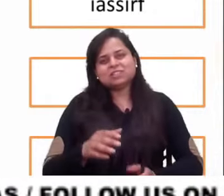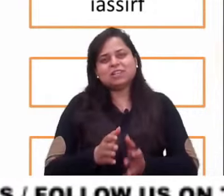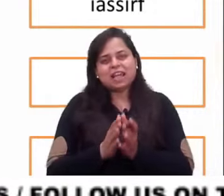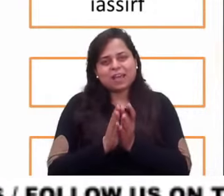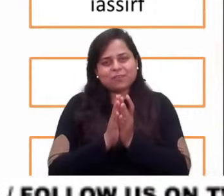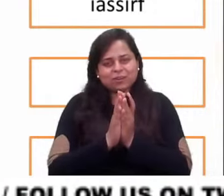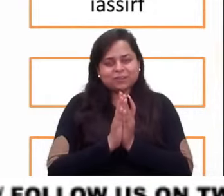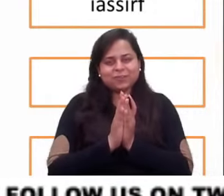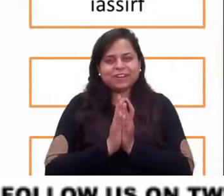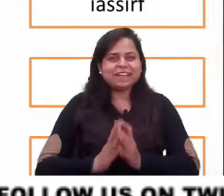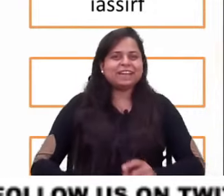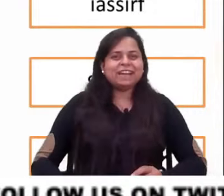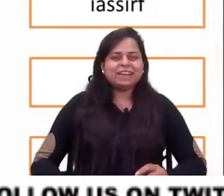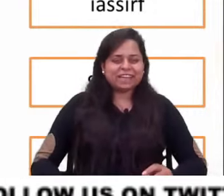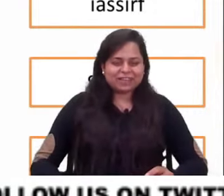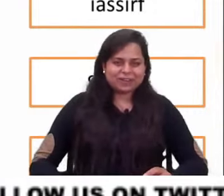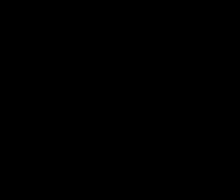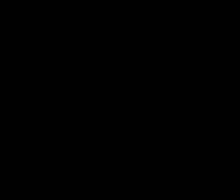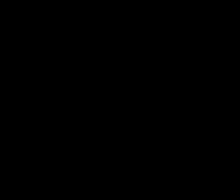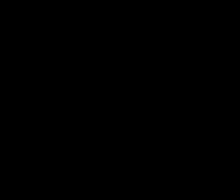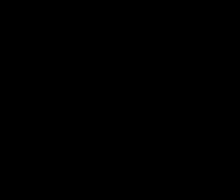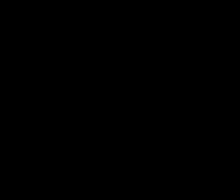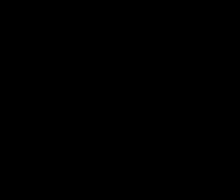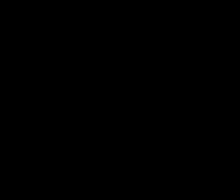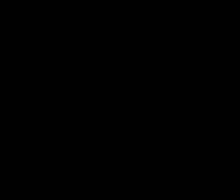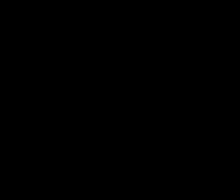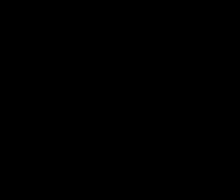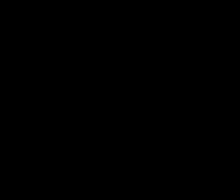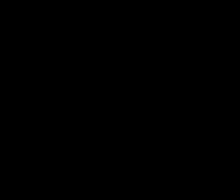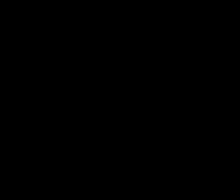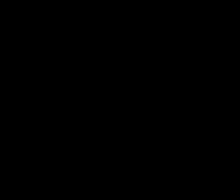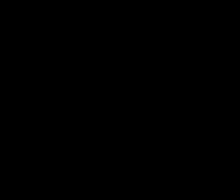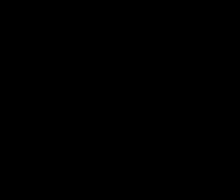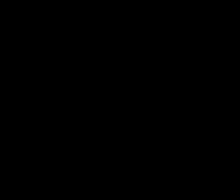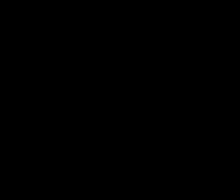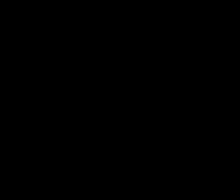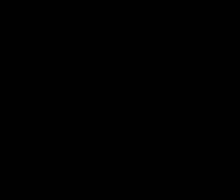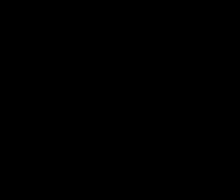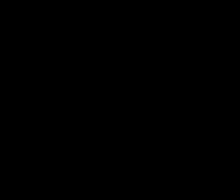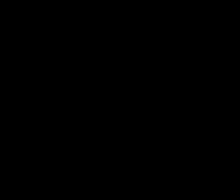सब्सक्राइब टो ए